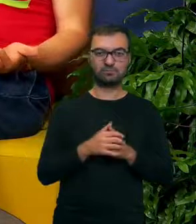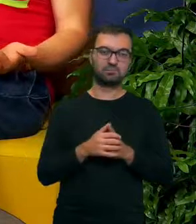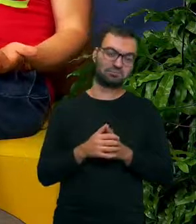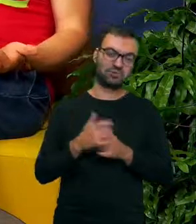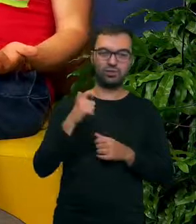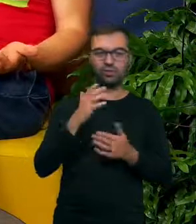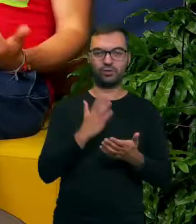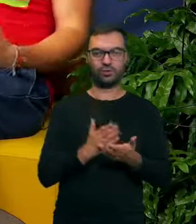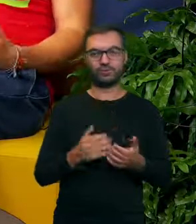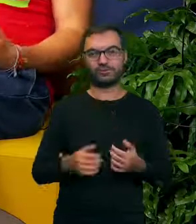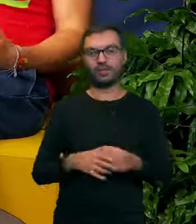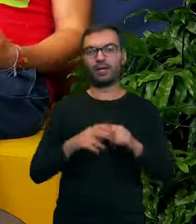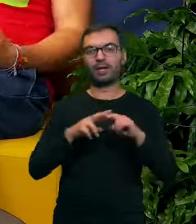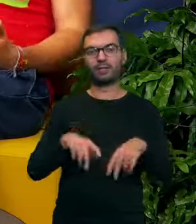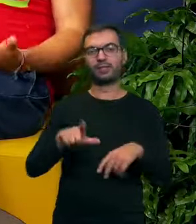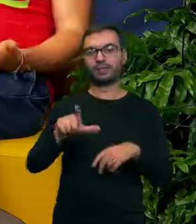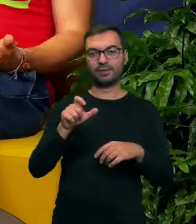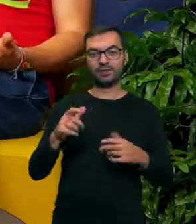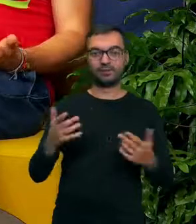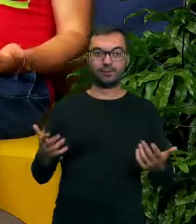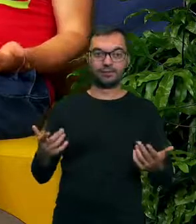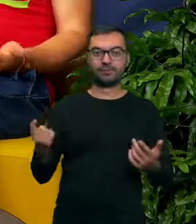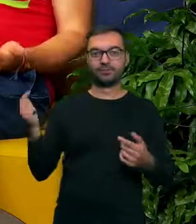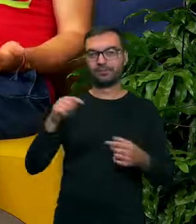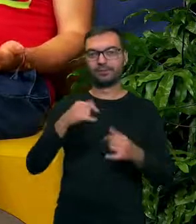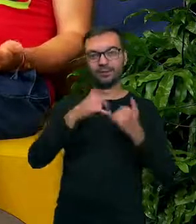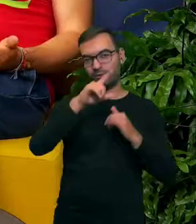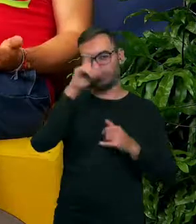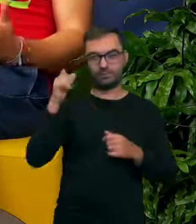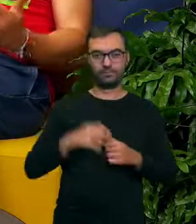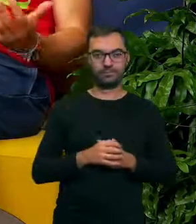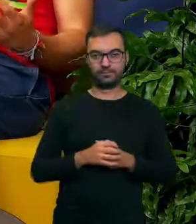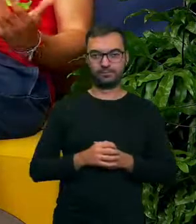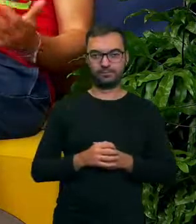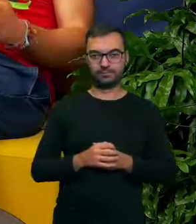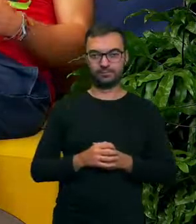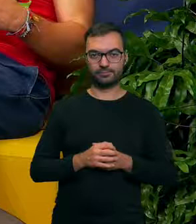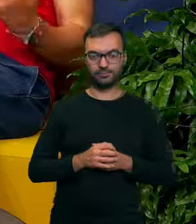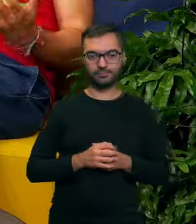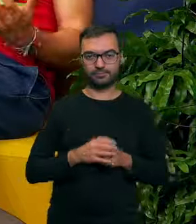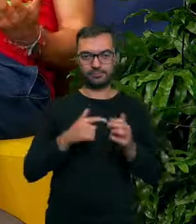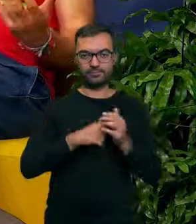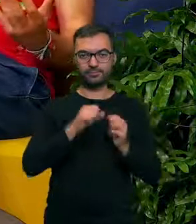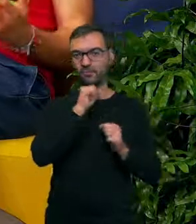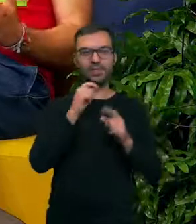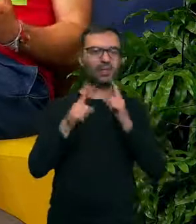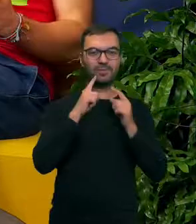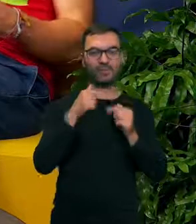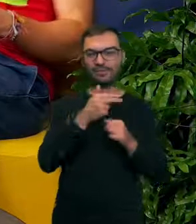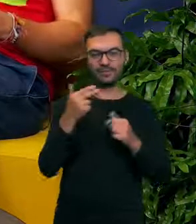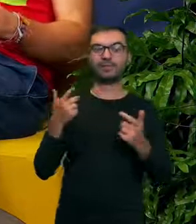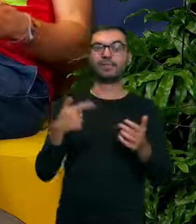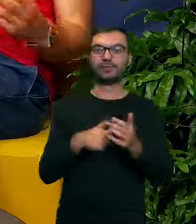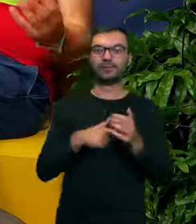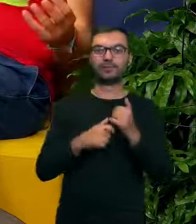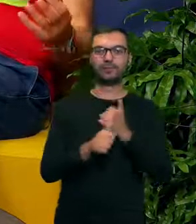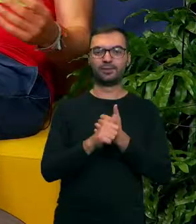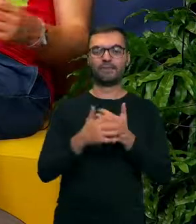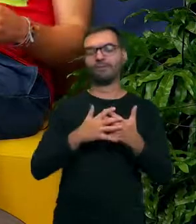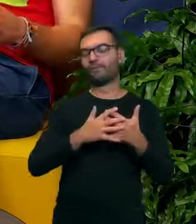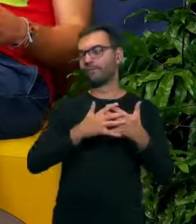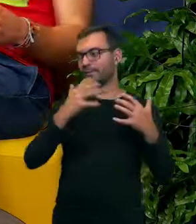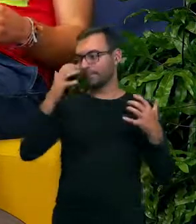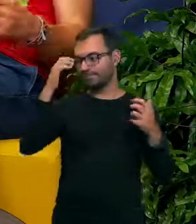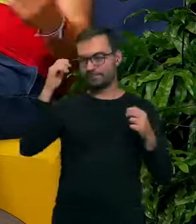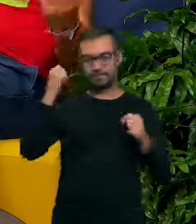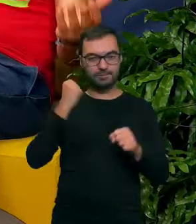przychodzi 100. A pozostałe 200, które się pojawia, to są inni ludzie. To są takie rzeczy, o których się jakby w ogóle nie mówi, ale to generuje na przykład ogrom